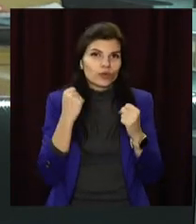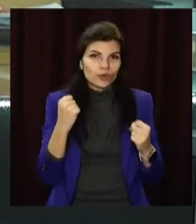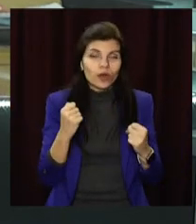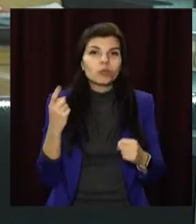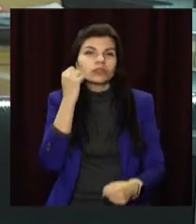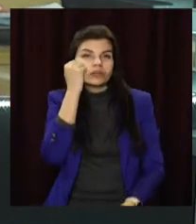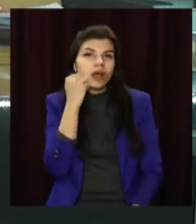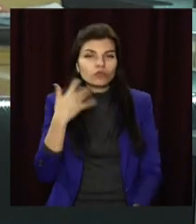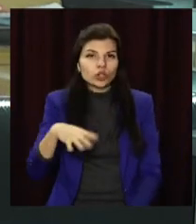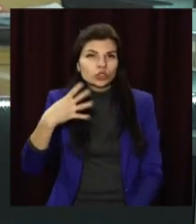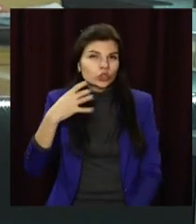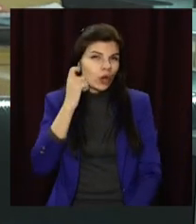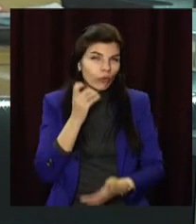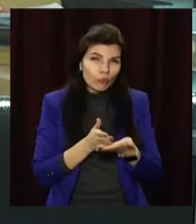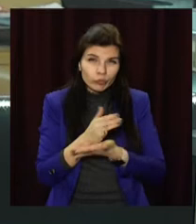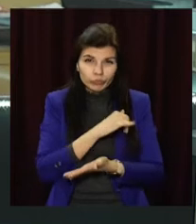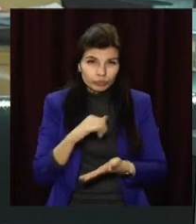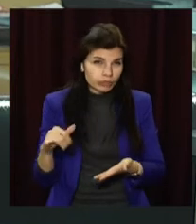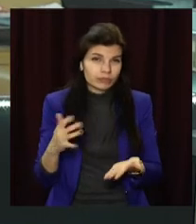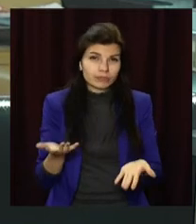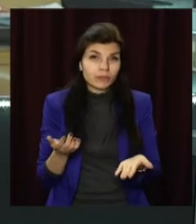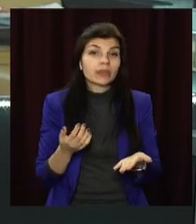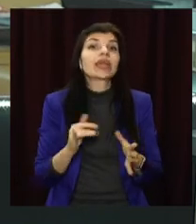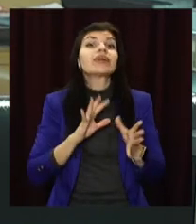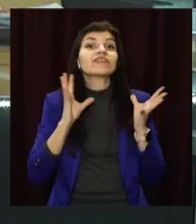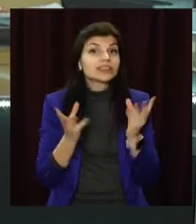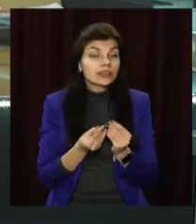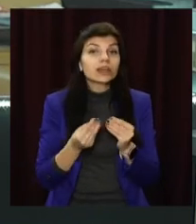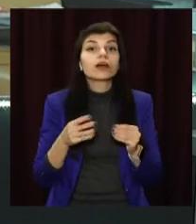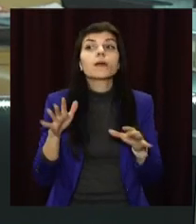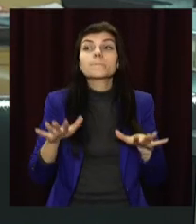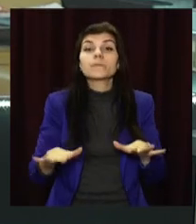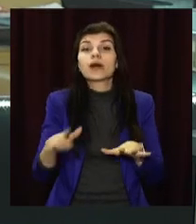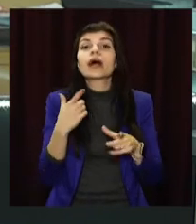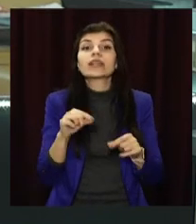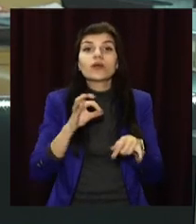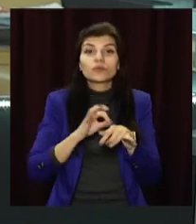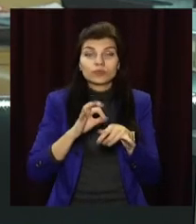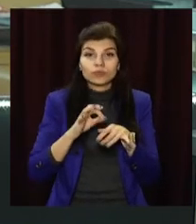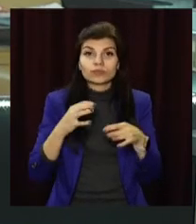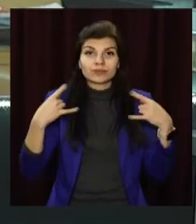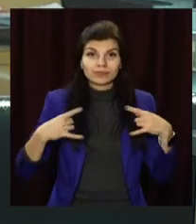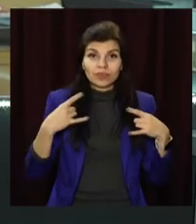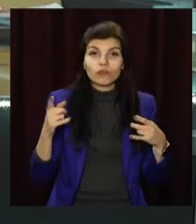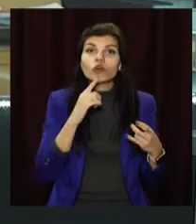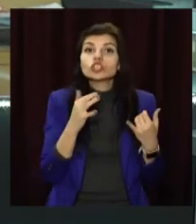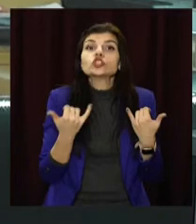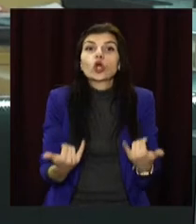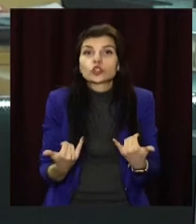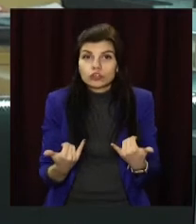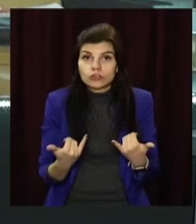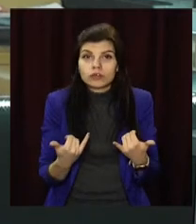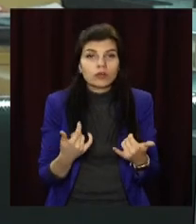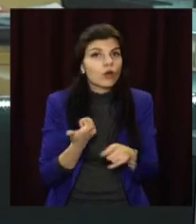старому апарату 40 з лишком років. І взагалі в закладі, де приймають ургентних хворих зі всього міста, потреба в сучасному обладнанні